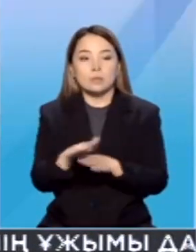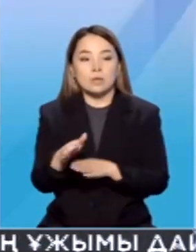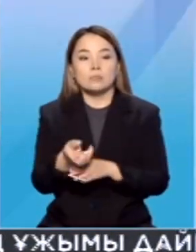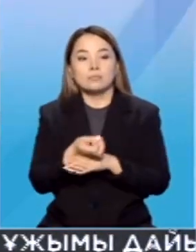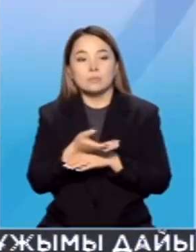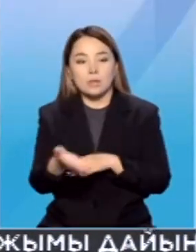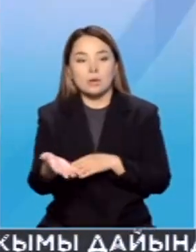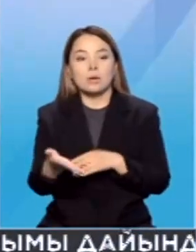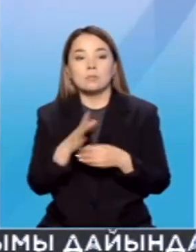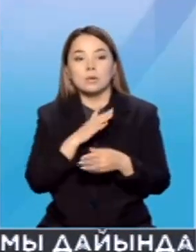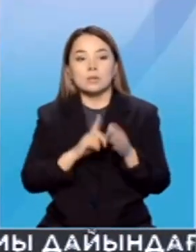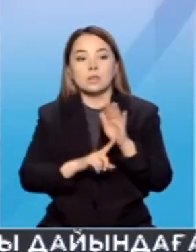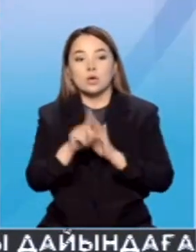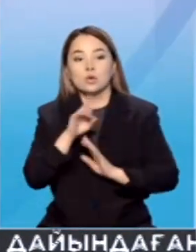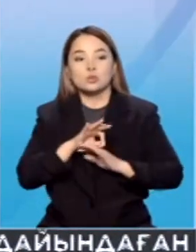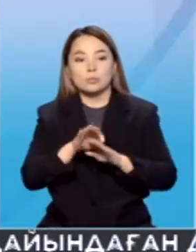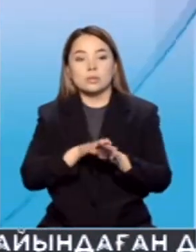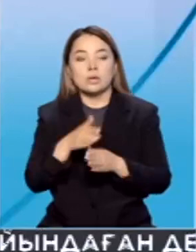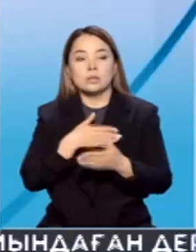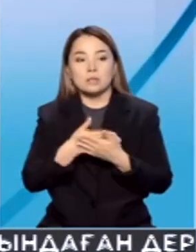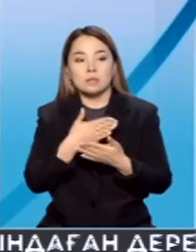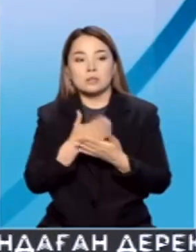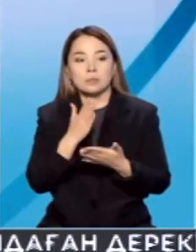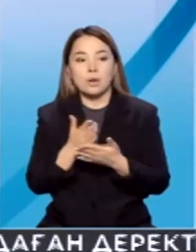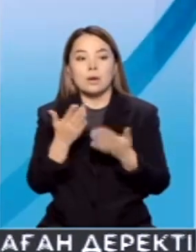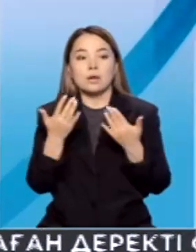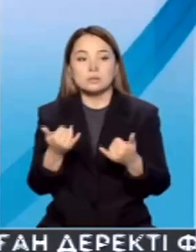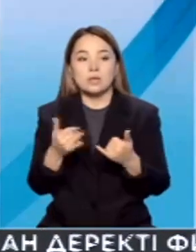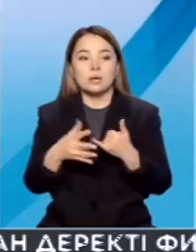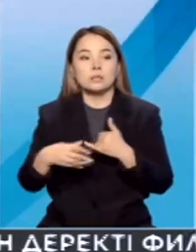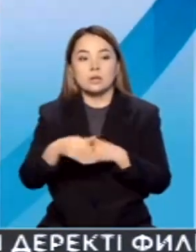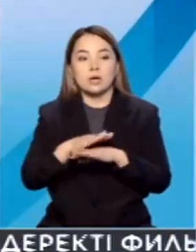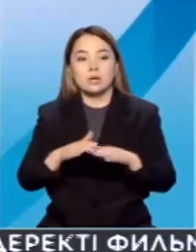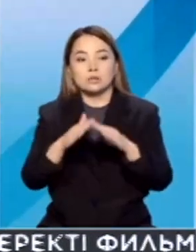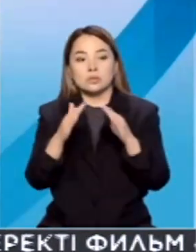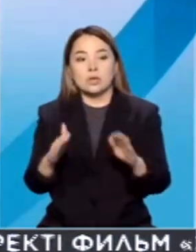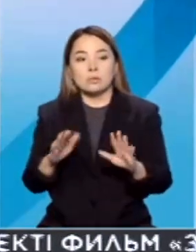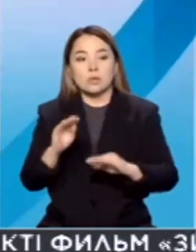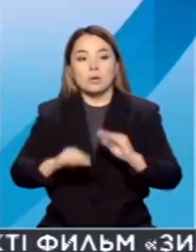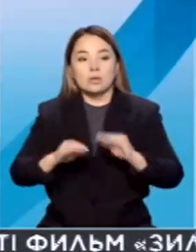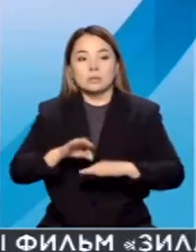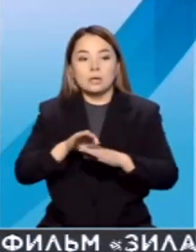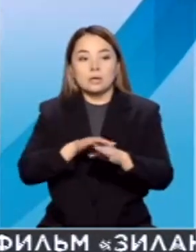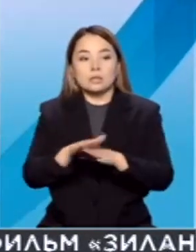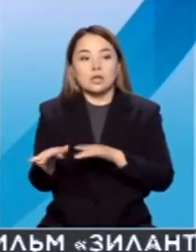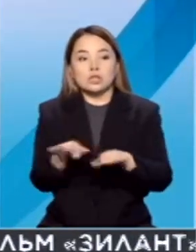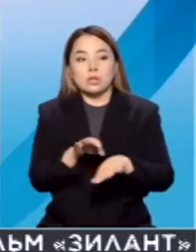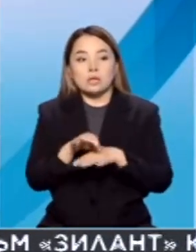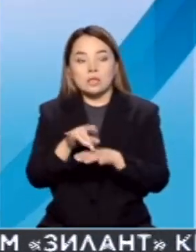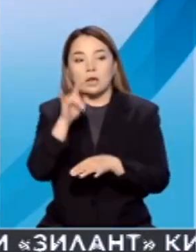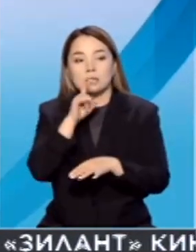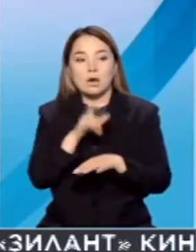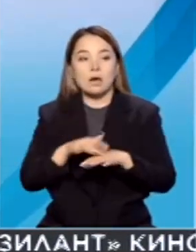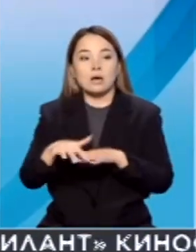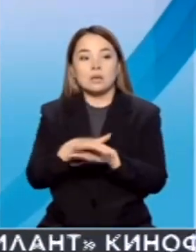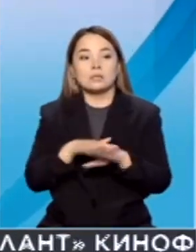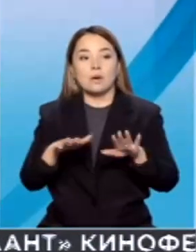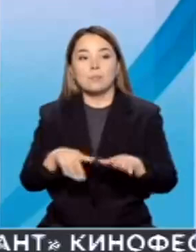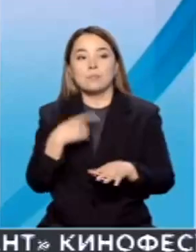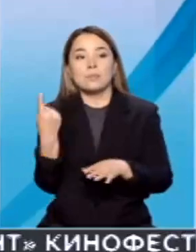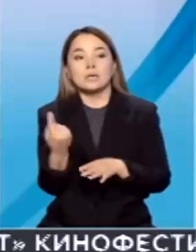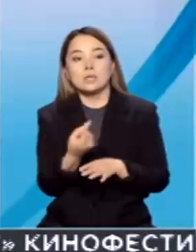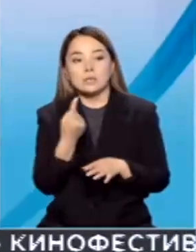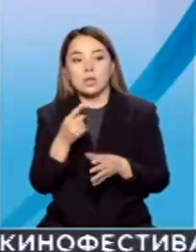basarqan, basar basqurlarını tarttı. Şaŋıraqqa jelbau baylap kiyiz üy işine tekimet töşedi. İş-şara Kazakstan halkının